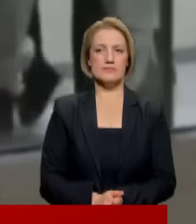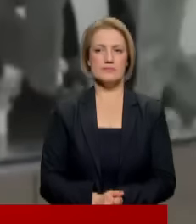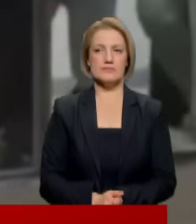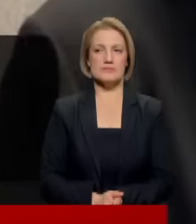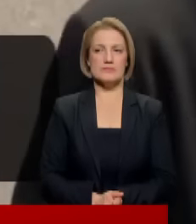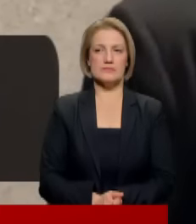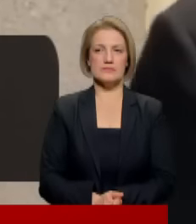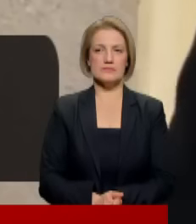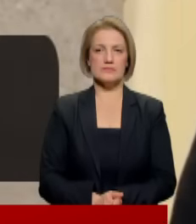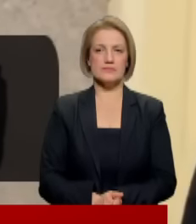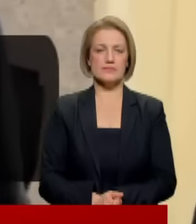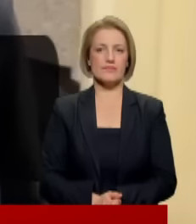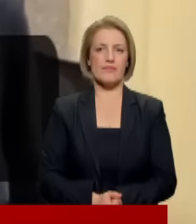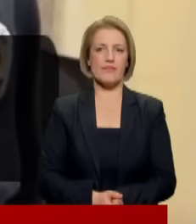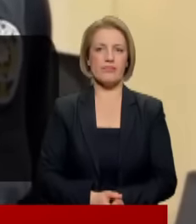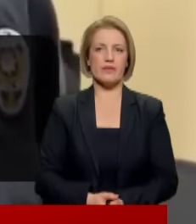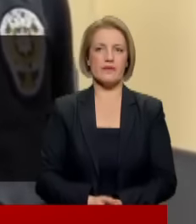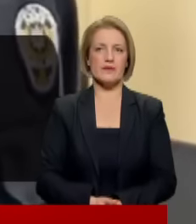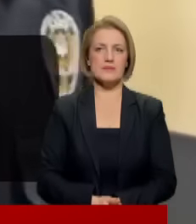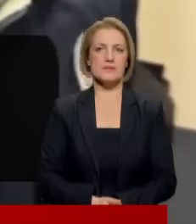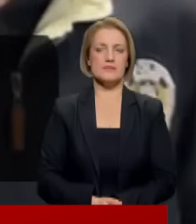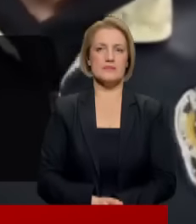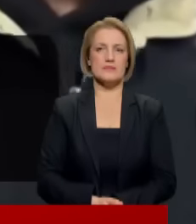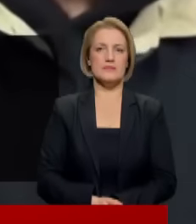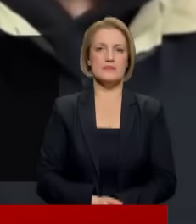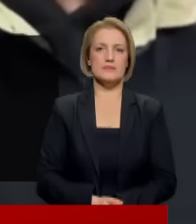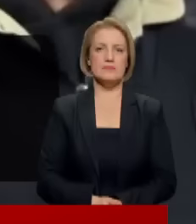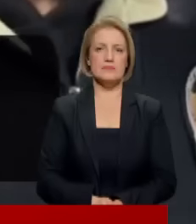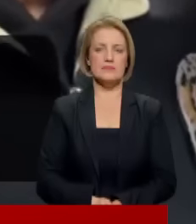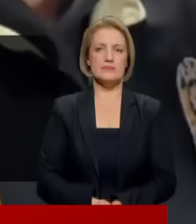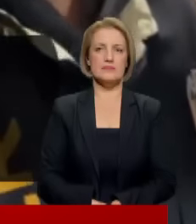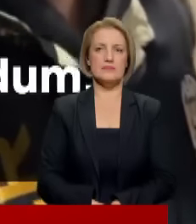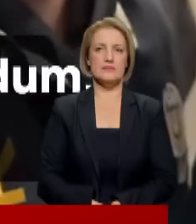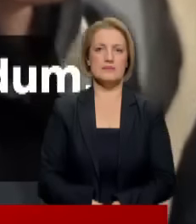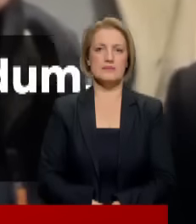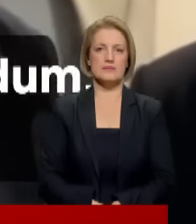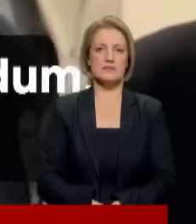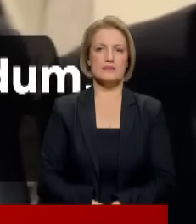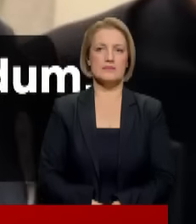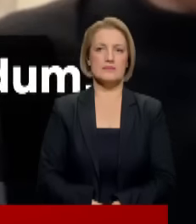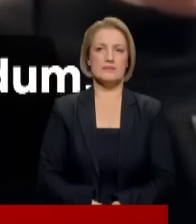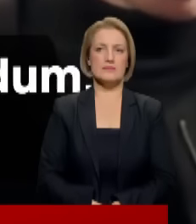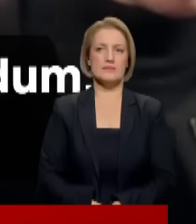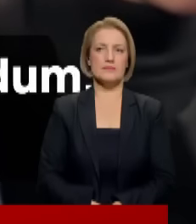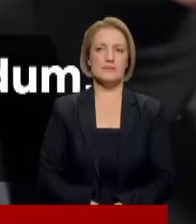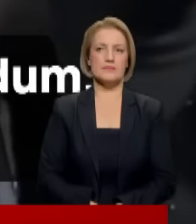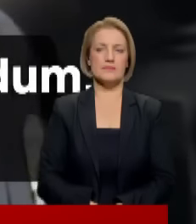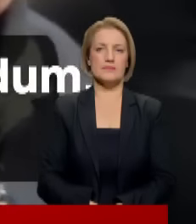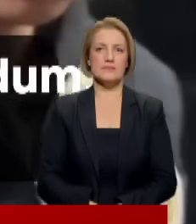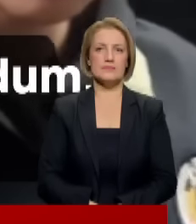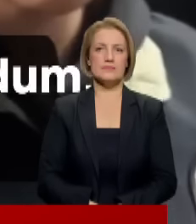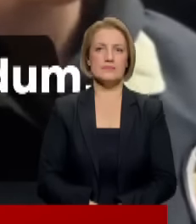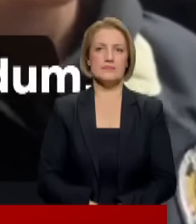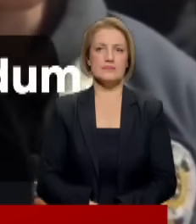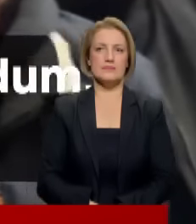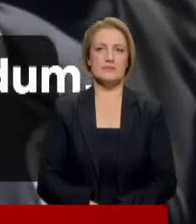soruşturmasına yani Çok üzgünüm Tabii iddialar Peki doğru mu doğru değil ama topluma gene